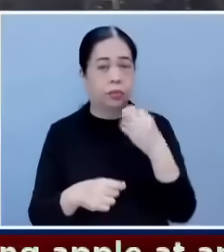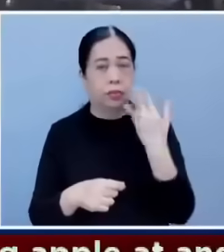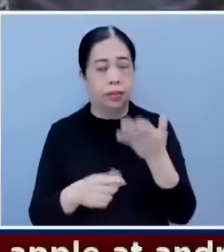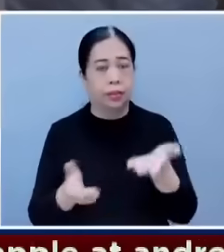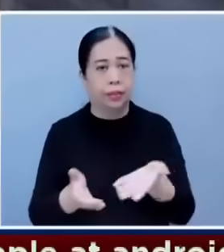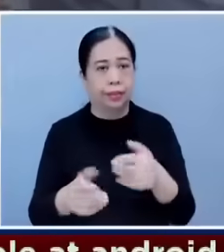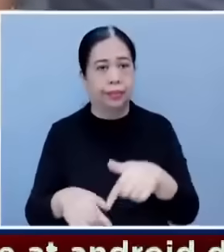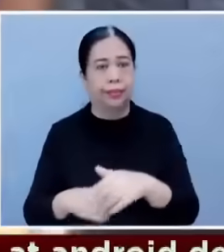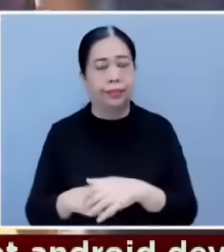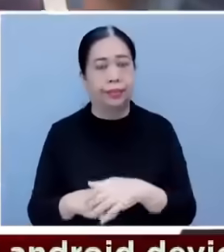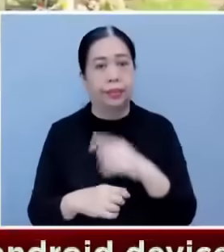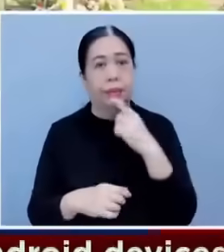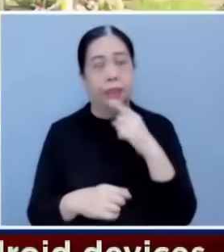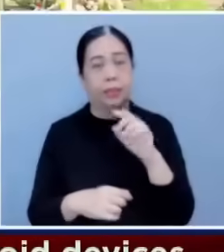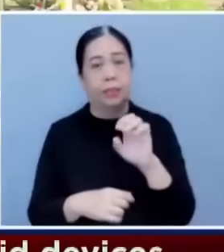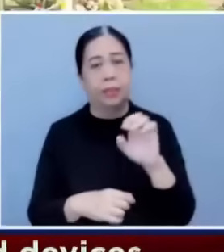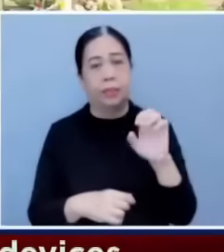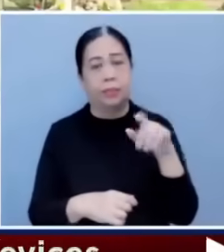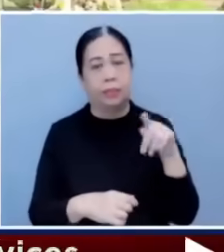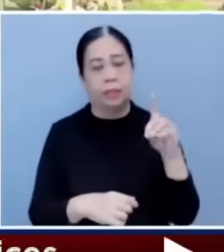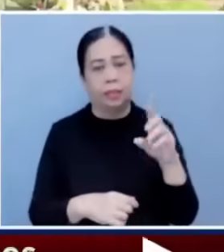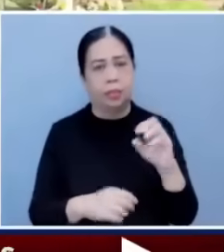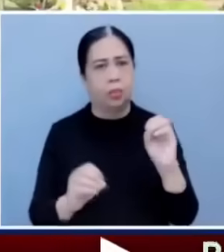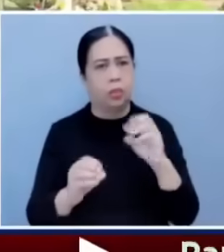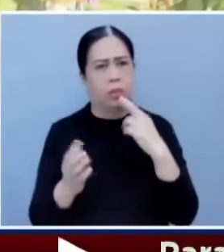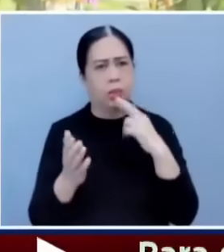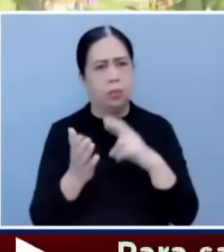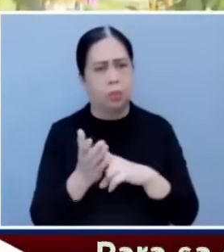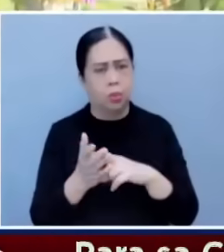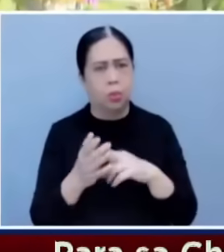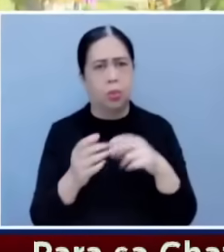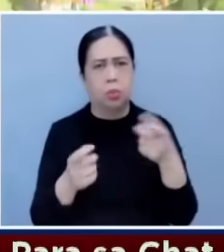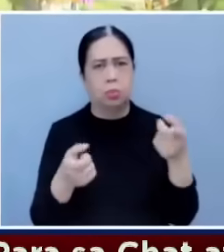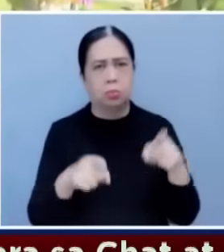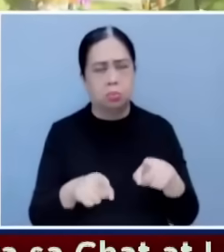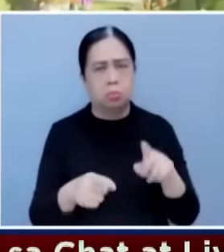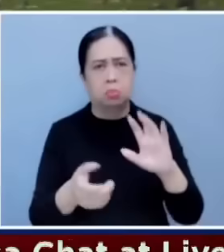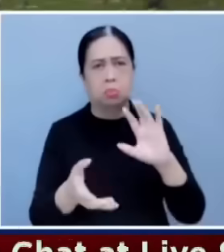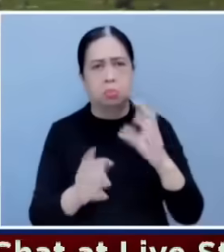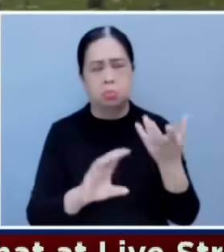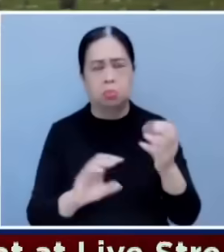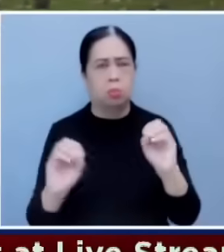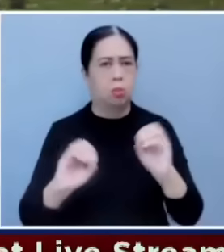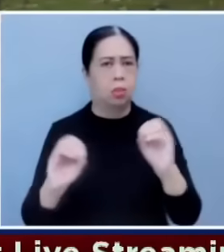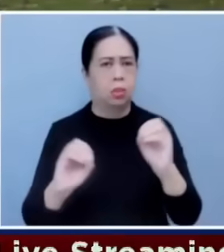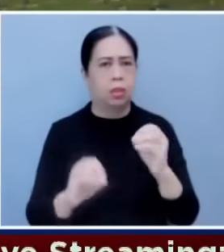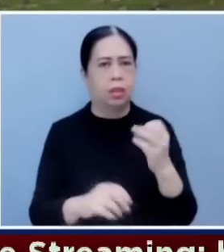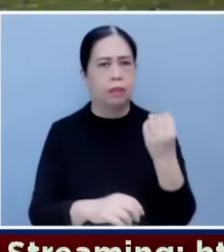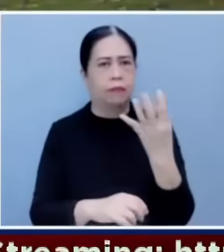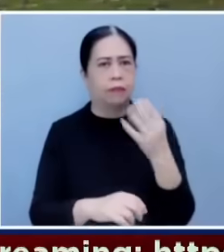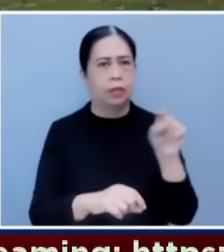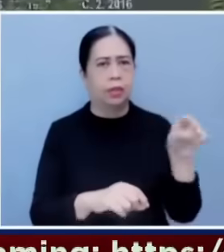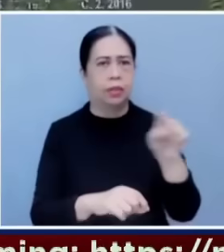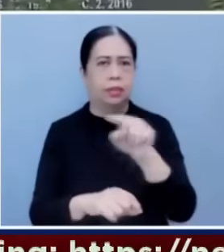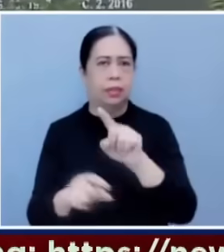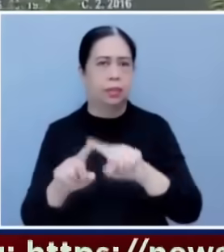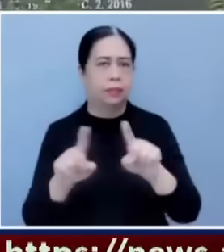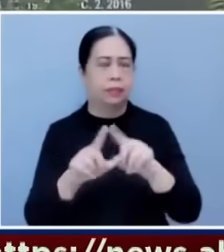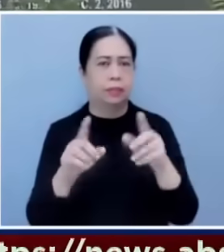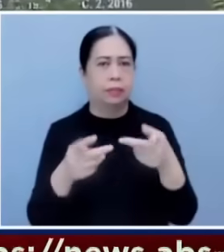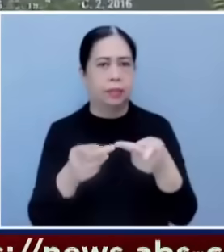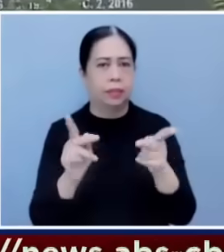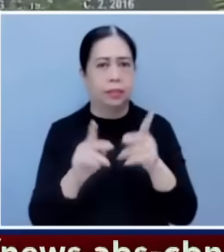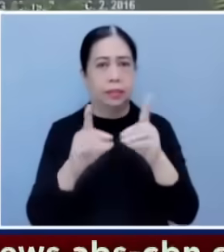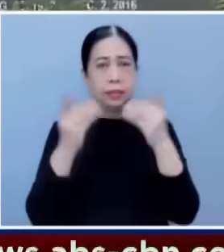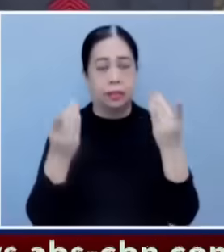Ayon sa Eastern Police District, walang naire-report na krimen o karahasan sa 15 sementeryo sa distrito. Maganda